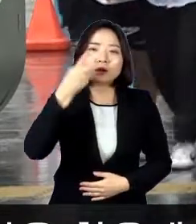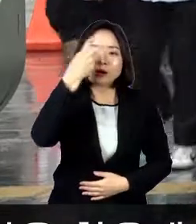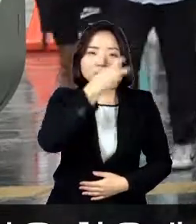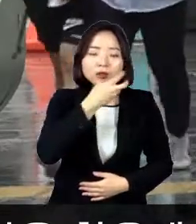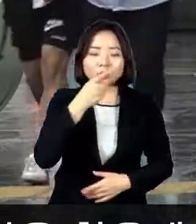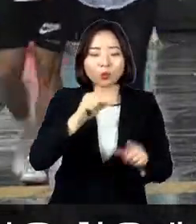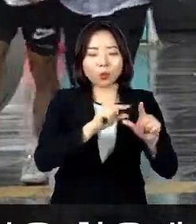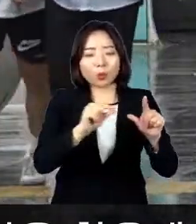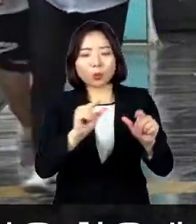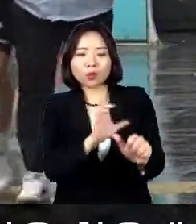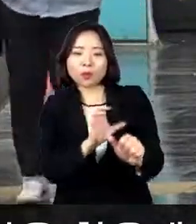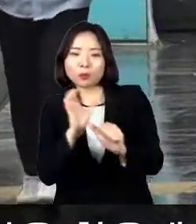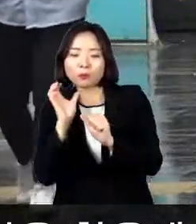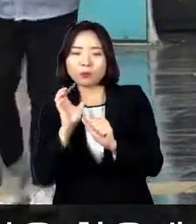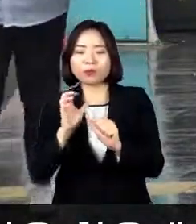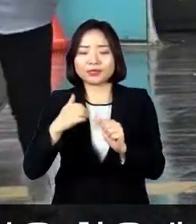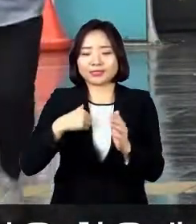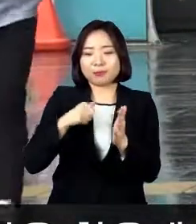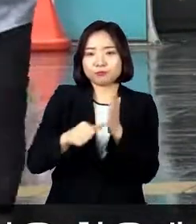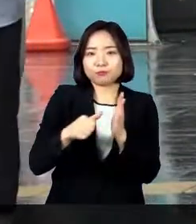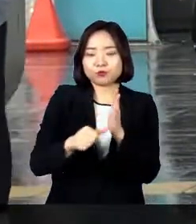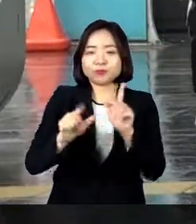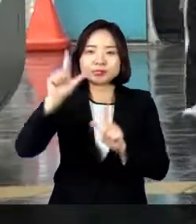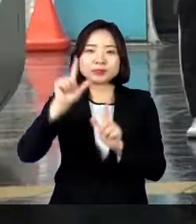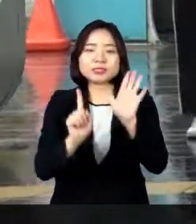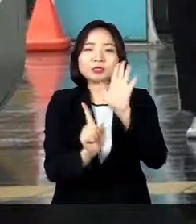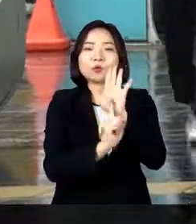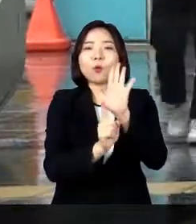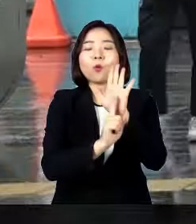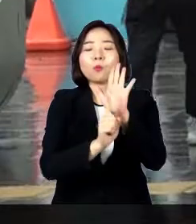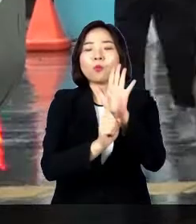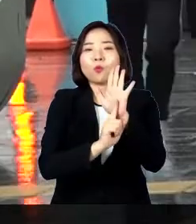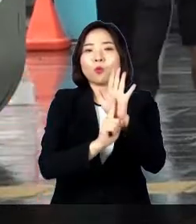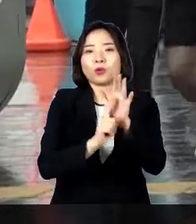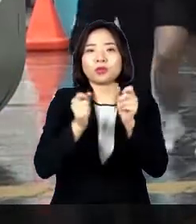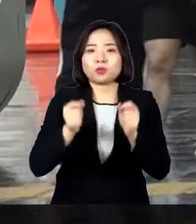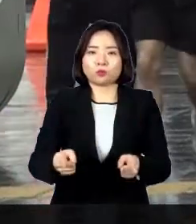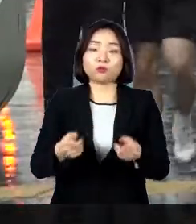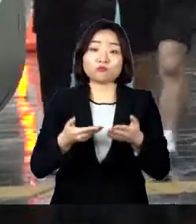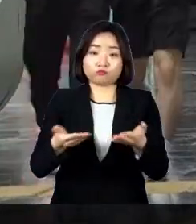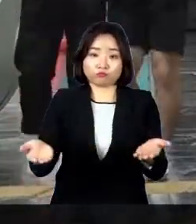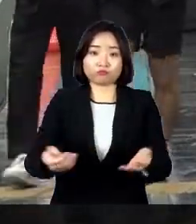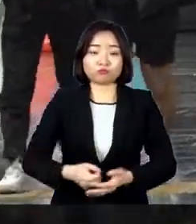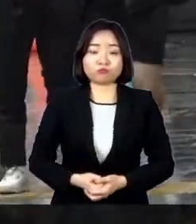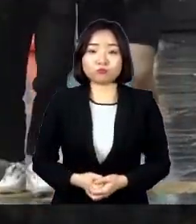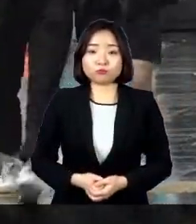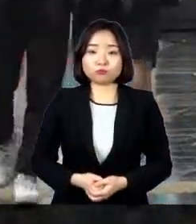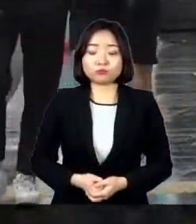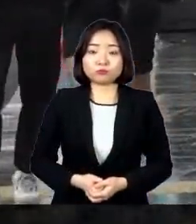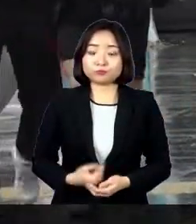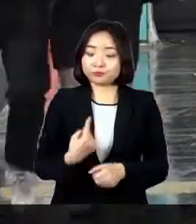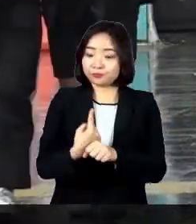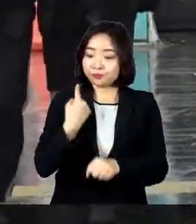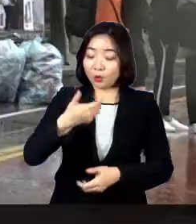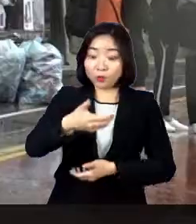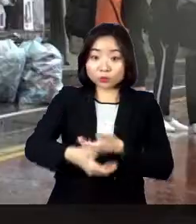관리하고 기업이 승강장의 일부분을 활용해 이미지와 제품을 홍보할 기회를 제공하자는 취지에서